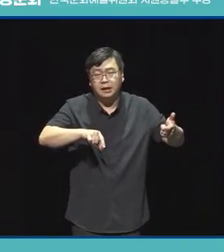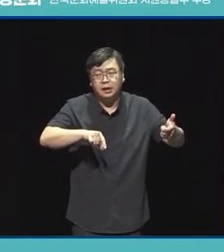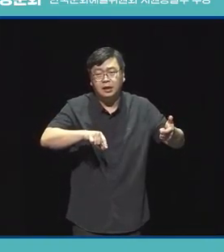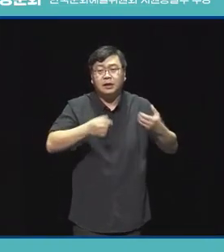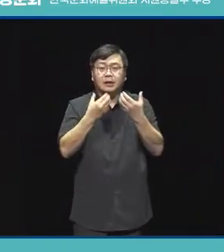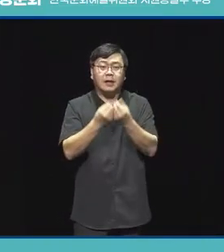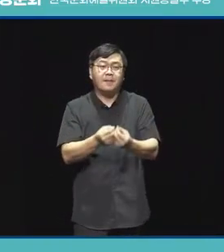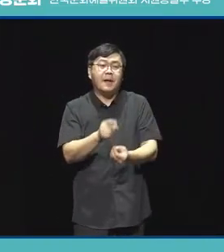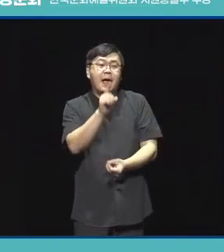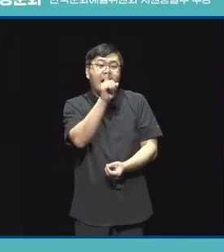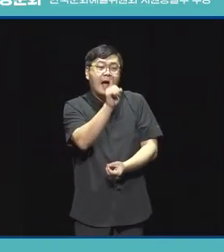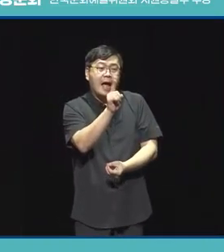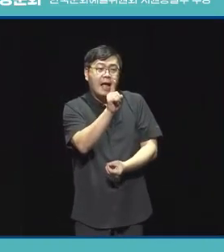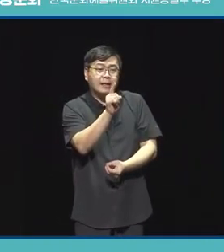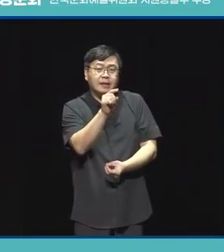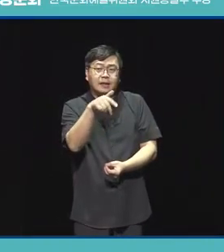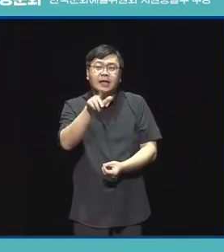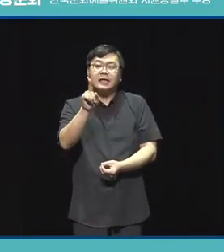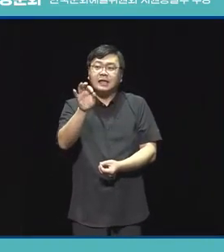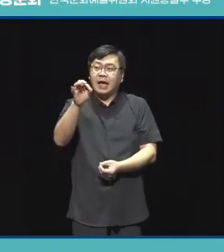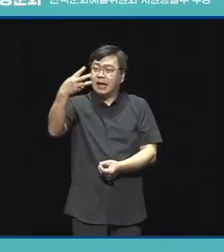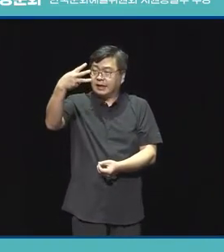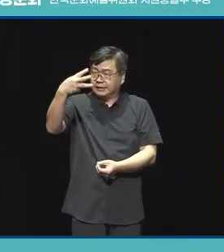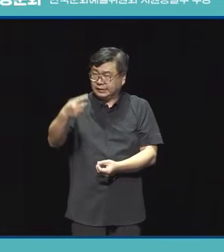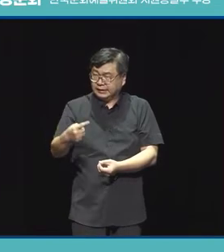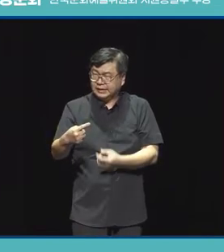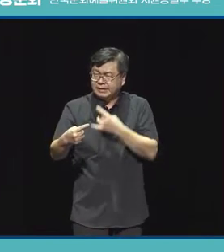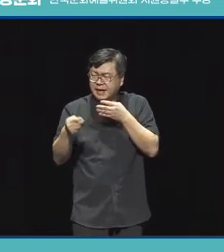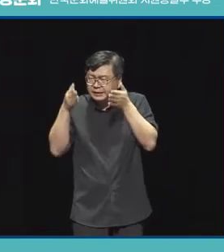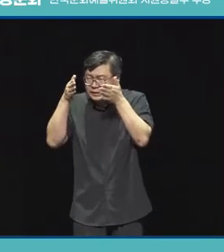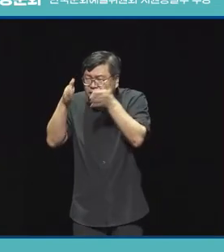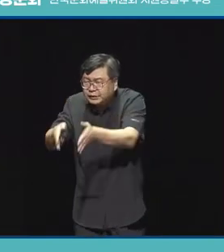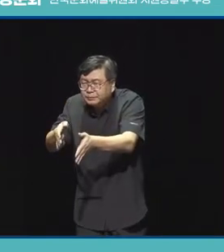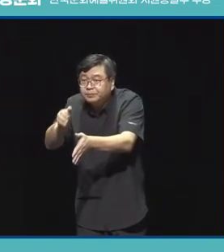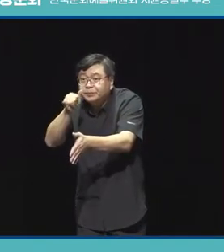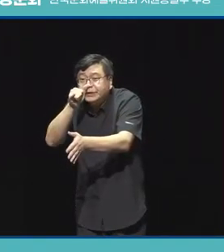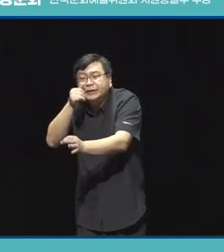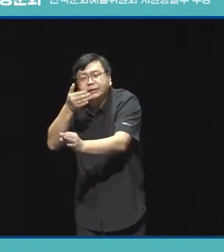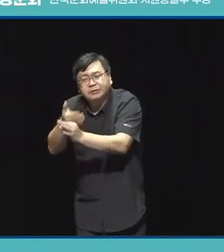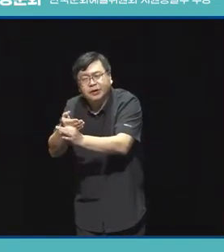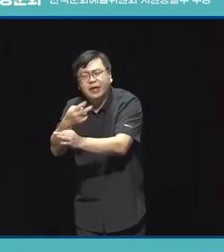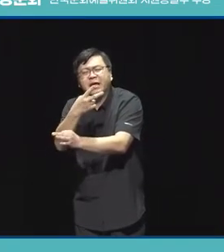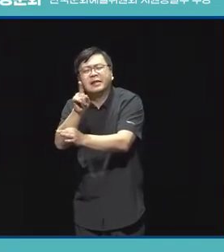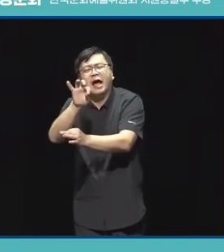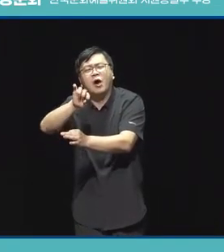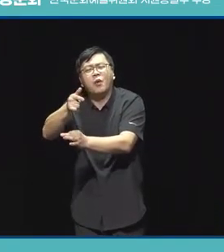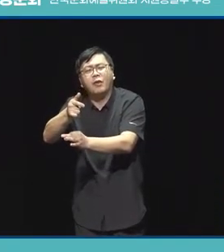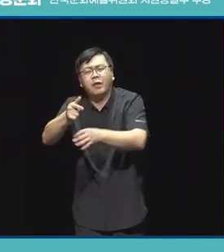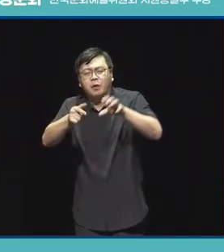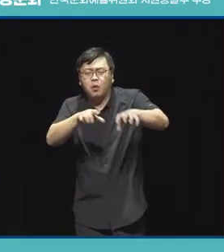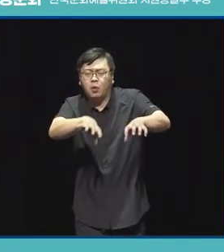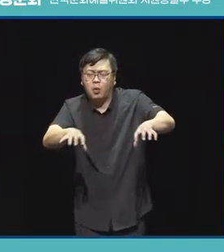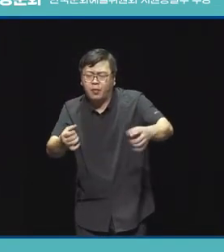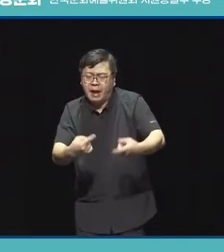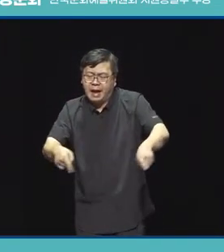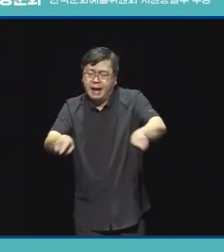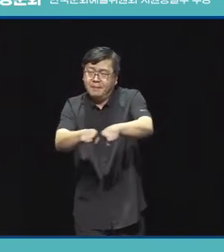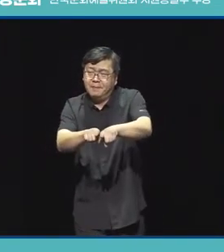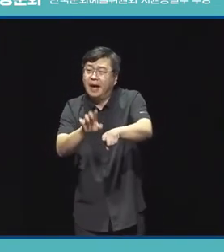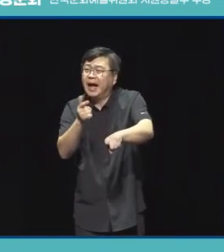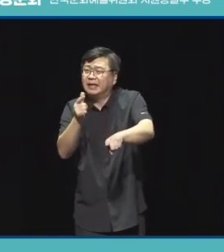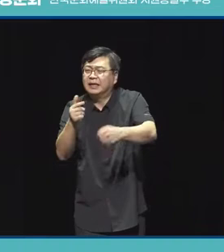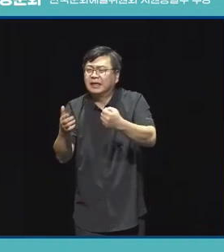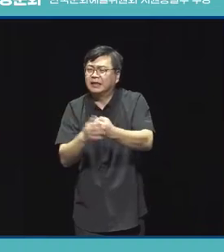한 장르에 아무래도 무게중심이 실려있다라고 생각이 드시면 해당 장르로 신청을 해주시는 게 선정에 더 도움이